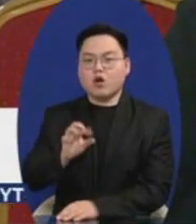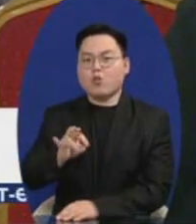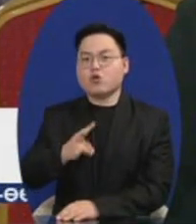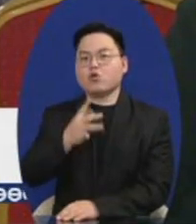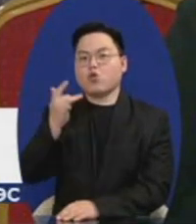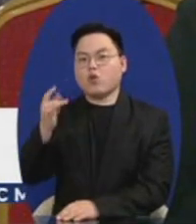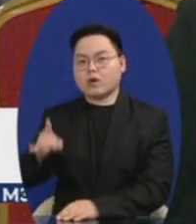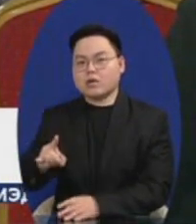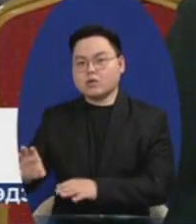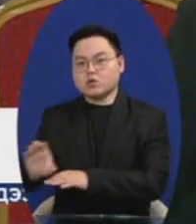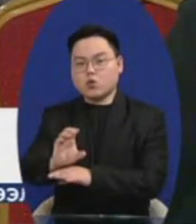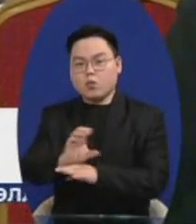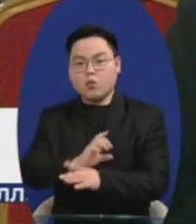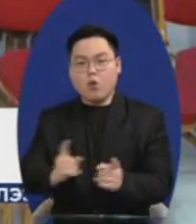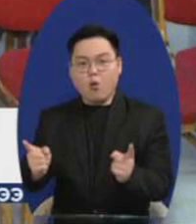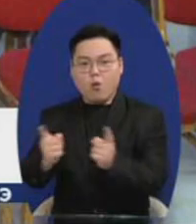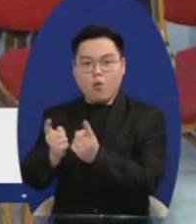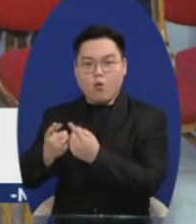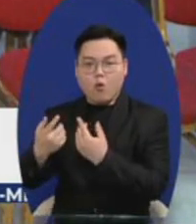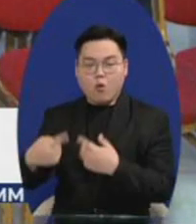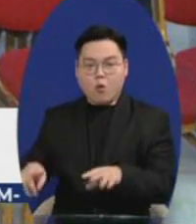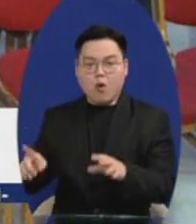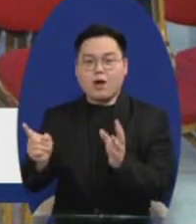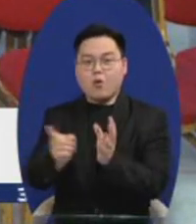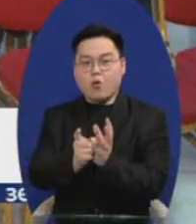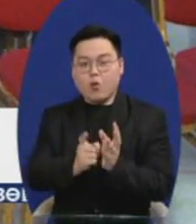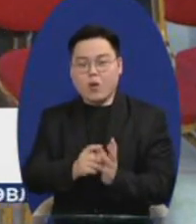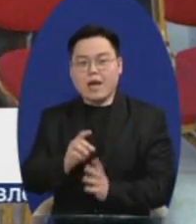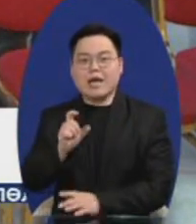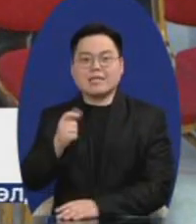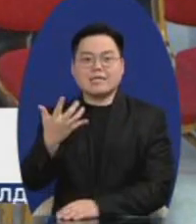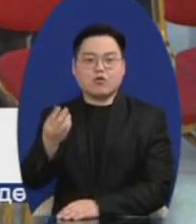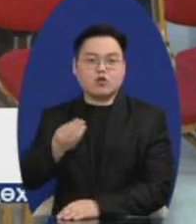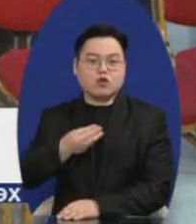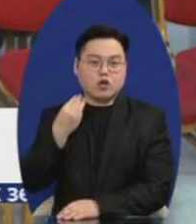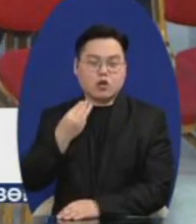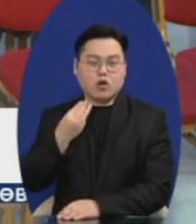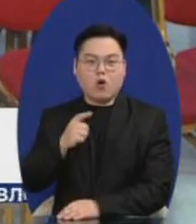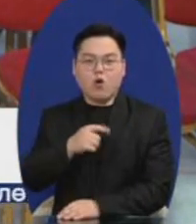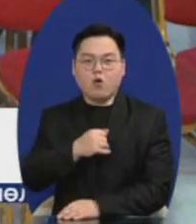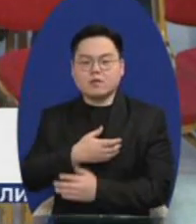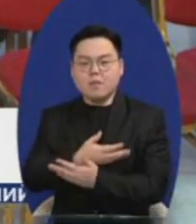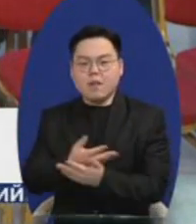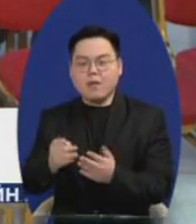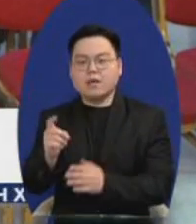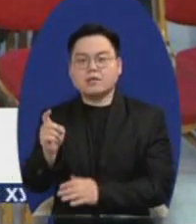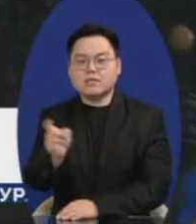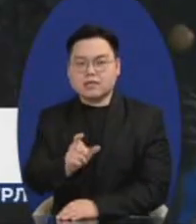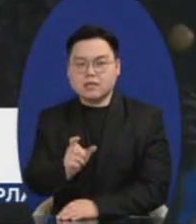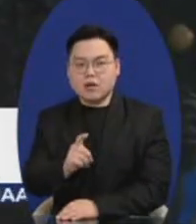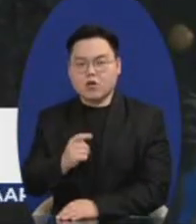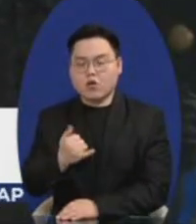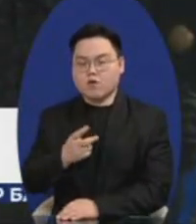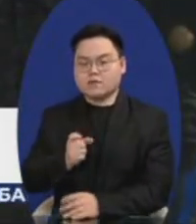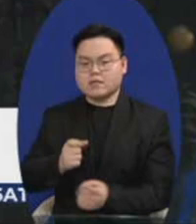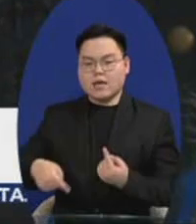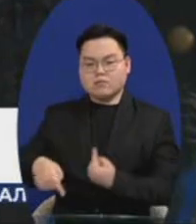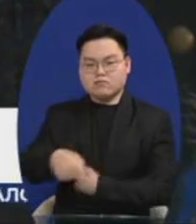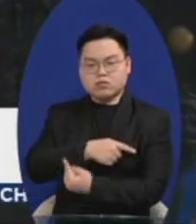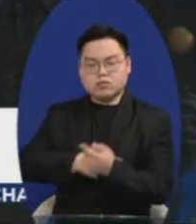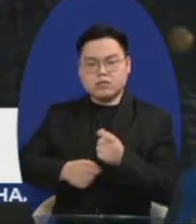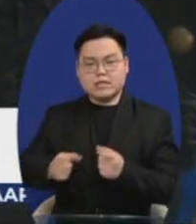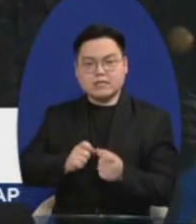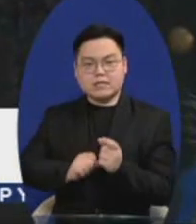уулзлаа. За иргэдийн зүгээс Эрдэнэс тавандлогын компани хувьцааны ноогдлын ашиг хэзээ өгөх, за хувьцааг эдийн засгийн иргэлтэд оруулах боломж нөхцөлийн